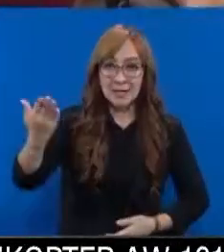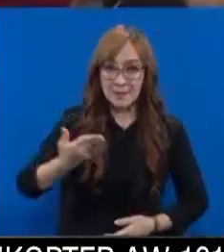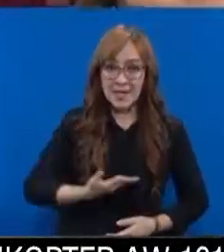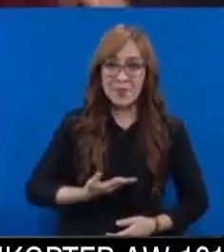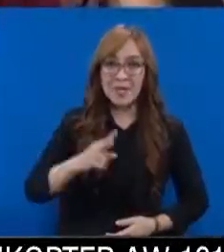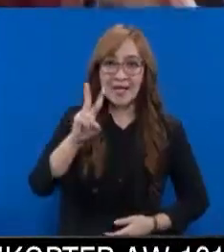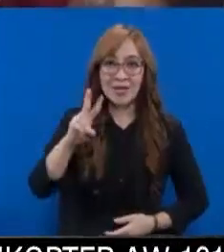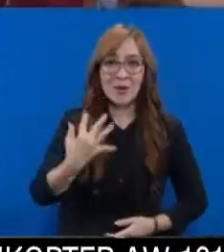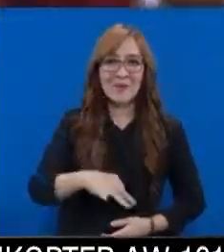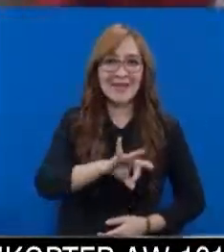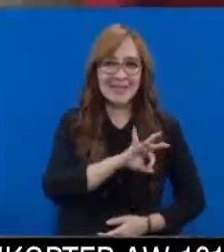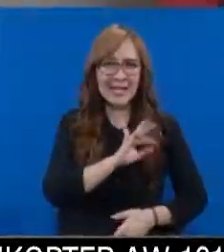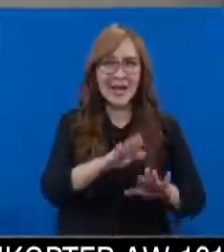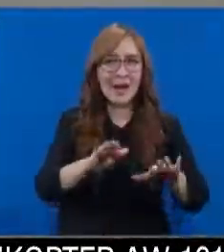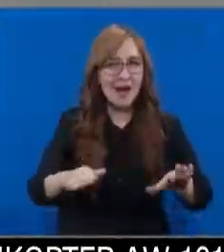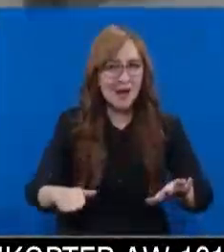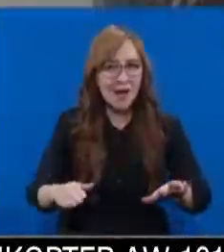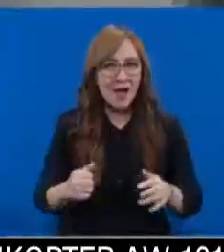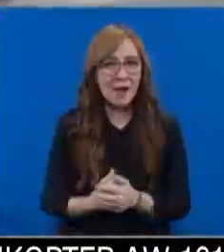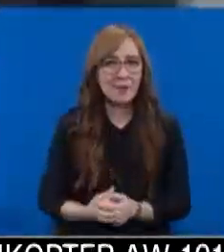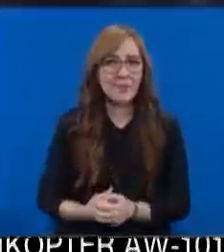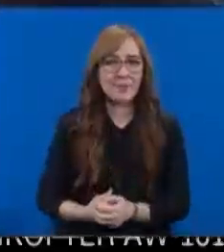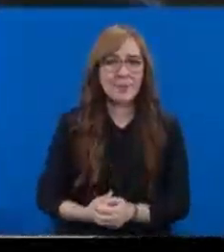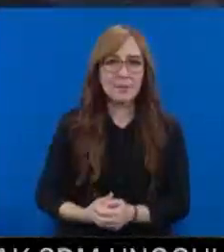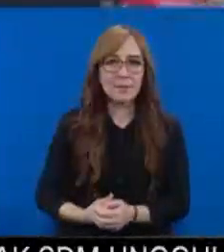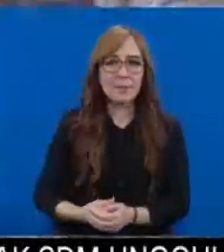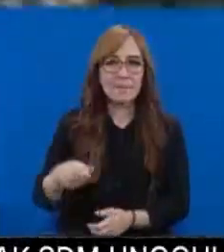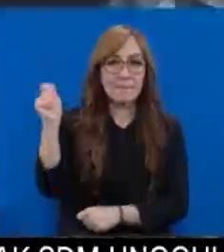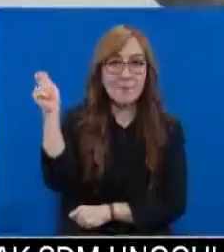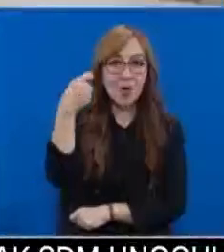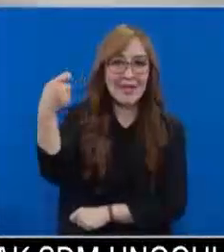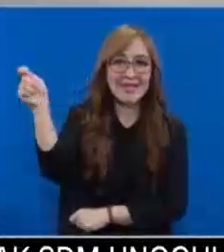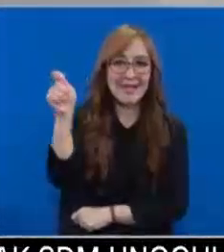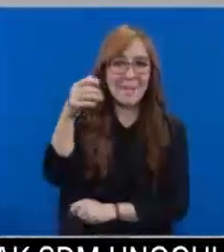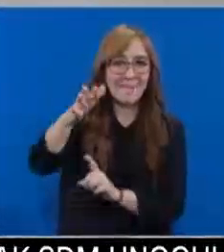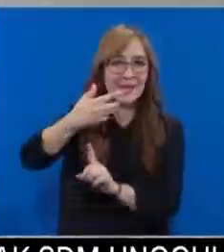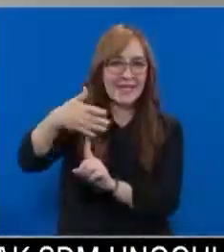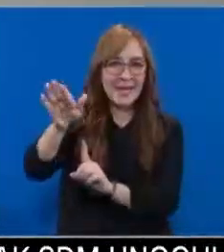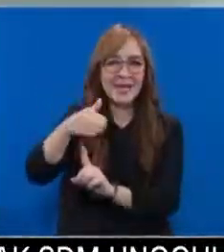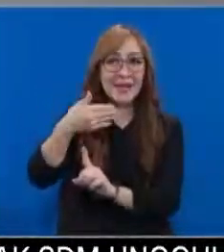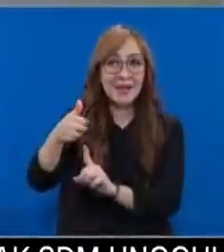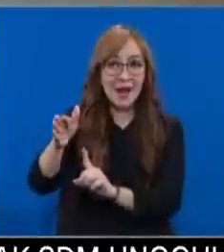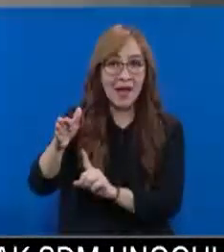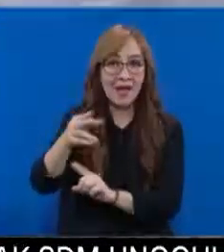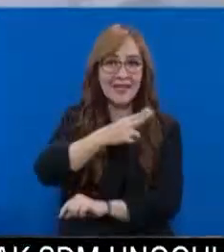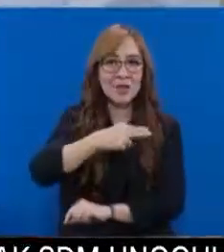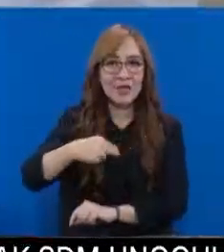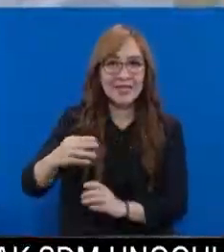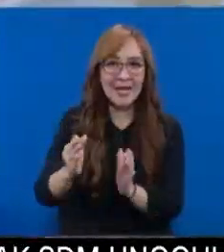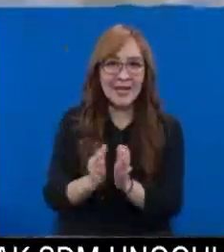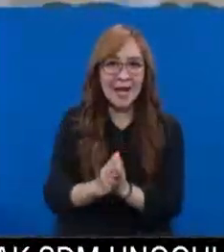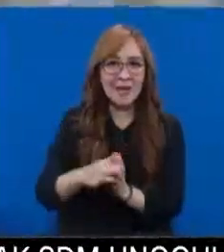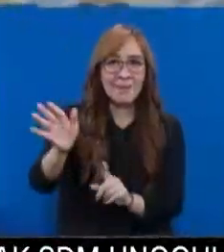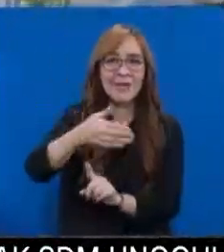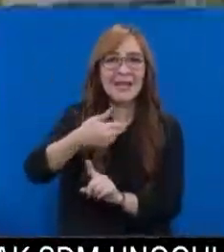presiden ini para siswa membawa Bendera kecil merah putih dan bendera Uni Emirat Arab Selain